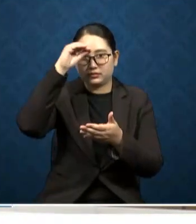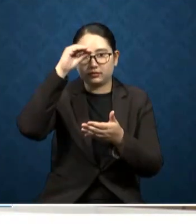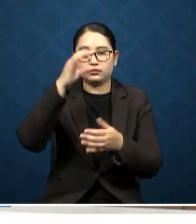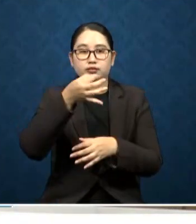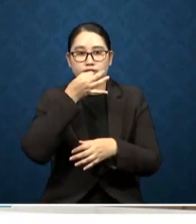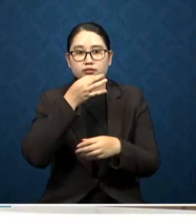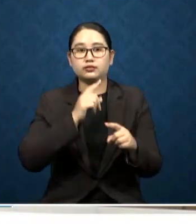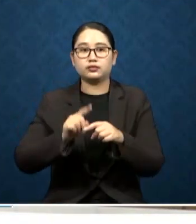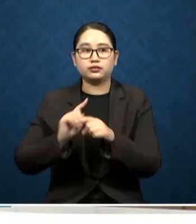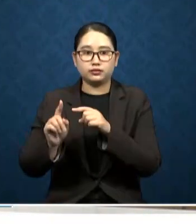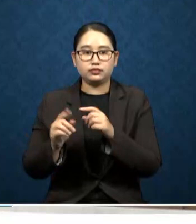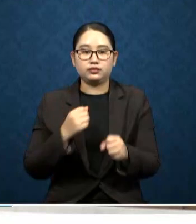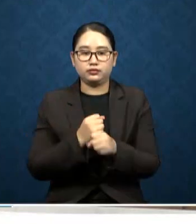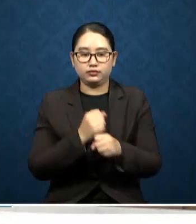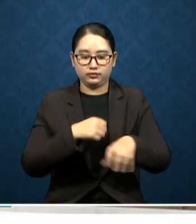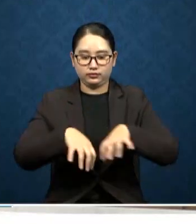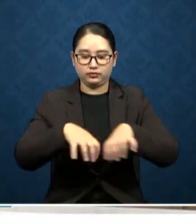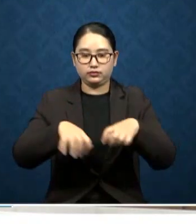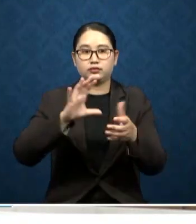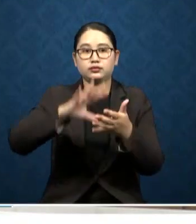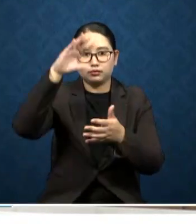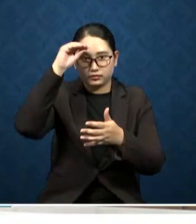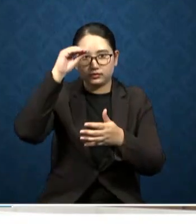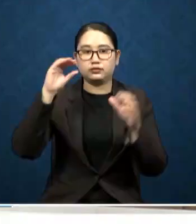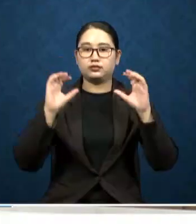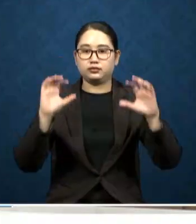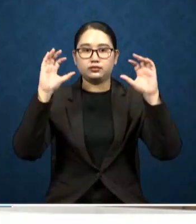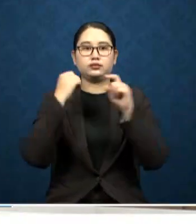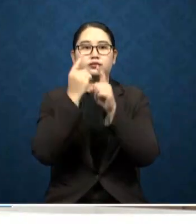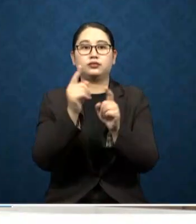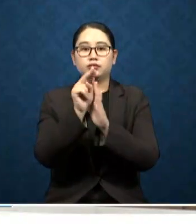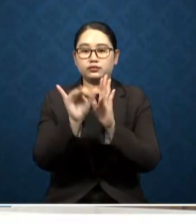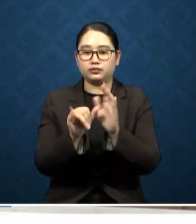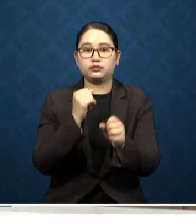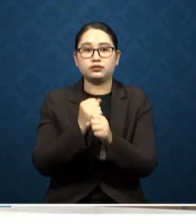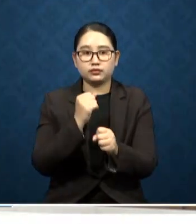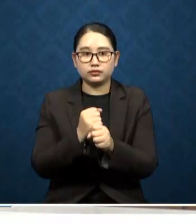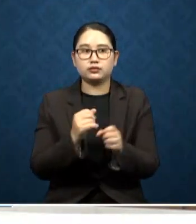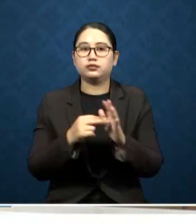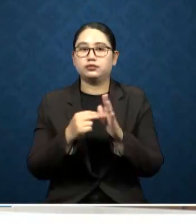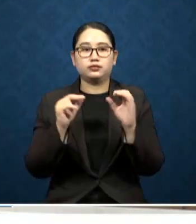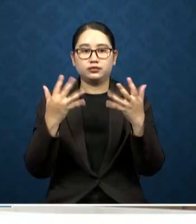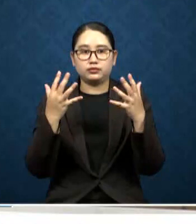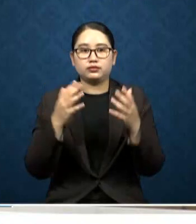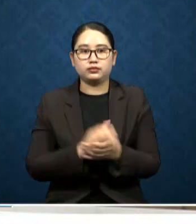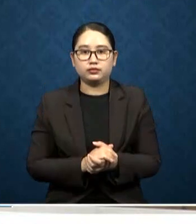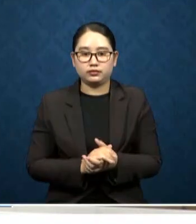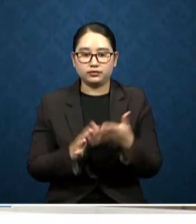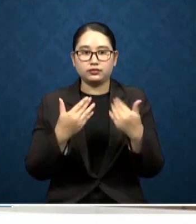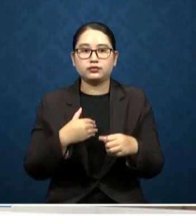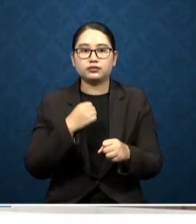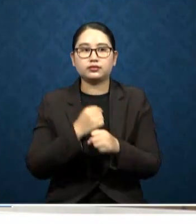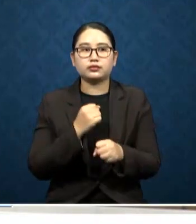ที่เป็นเอกชนออกมาใช้ในการจัดการศึกษาของรัฐตามนโยบายของรัฐที่ต้องการนั้นไม่มีเลยแทบไม่ต้องได้